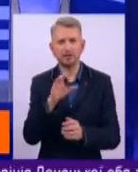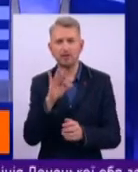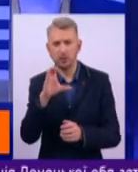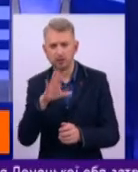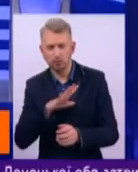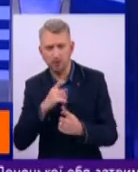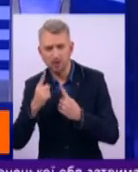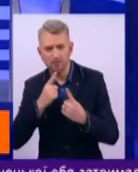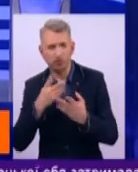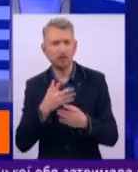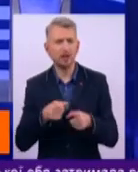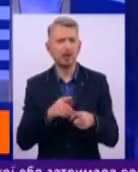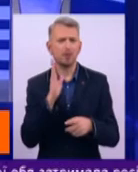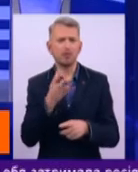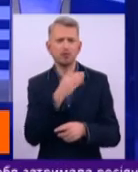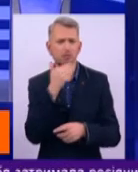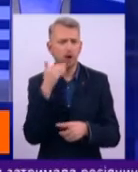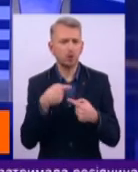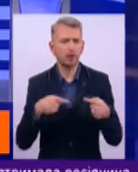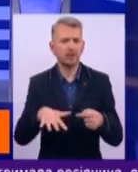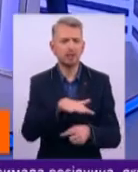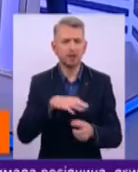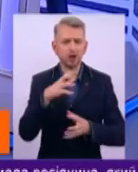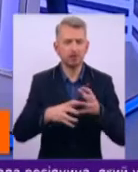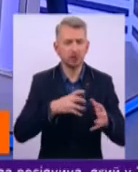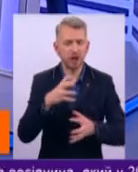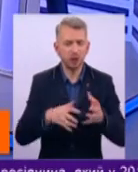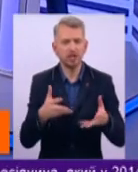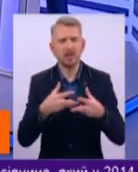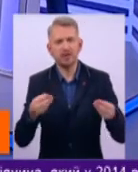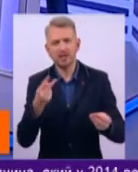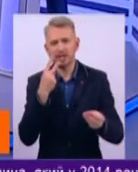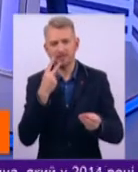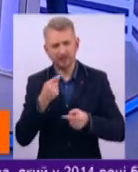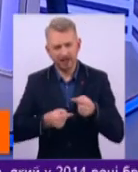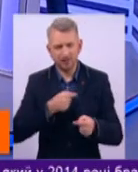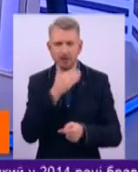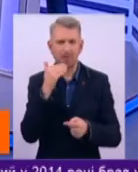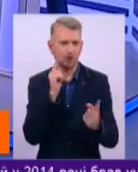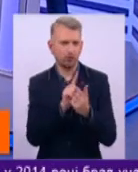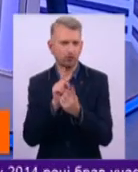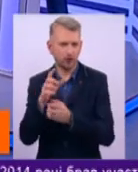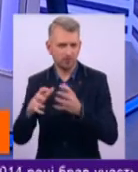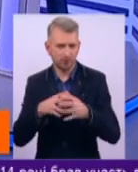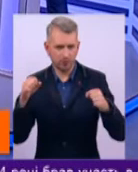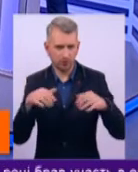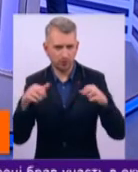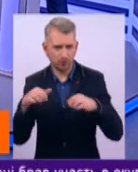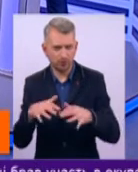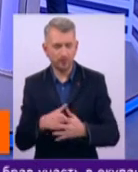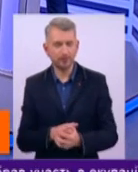перемовини, буде ще багато різних майданчиків міжнародних, тому що навесні зазвичай багато зустрічей міжнародного